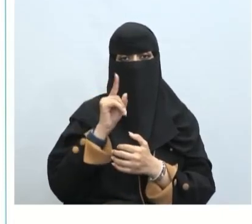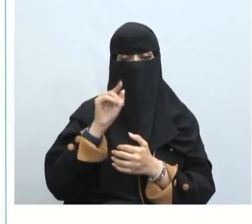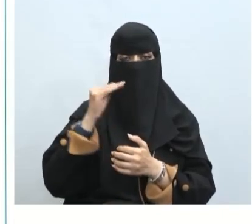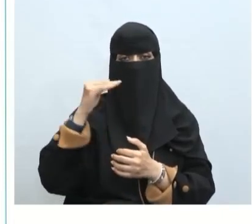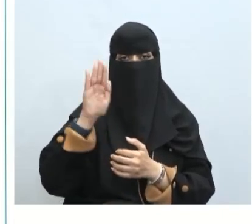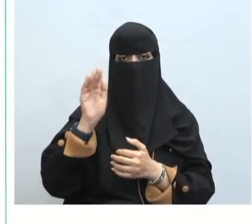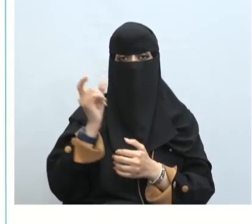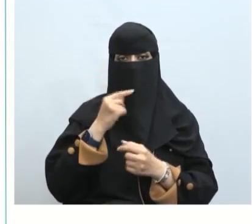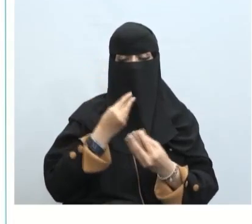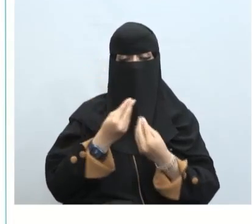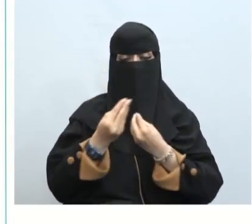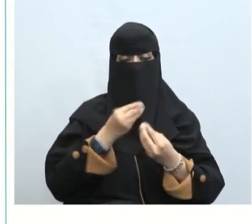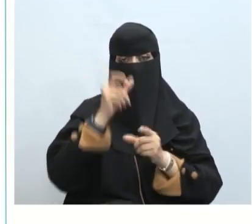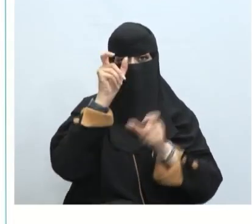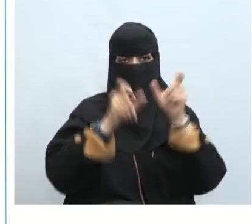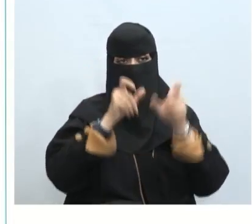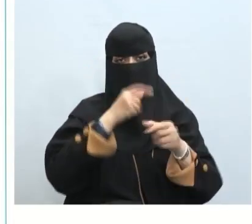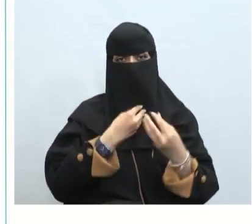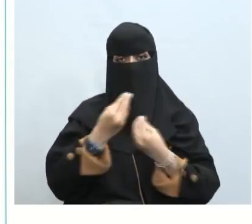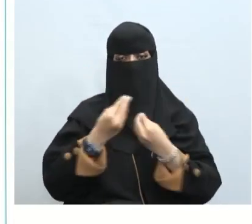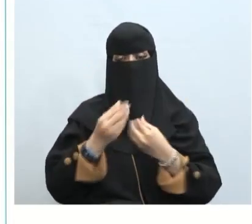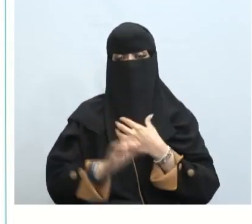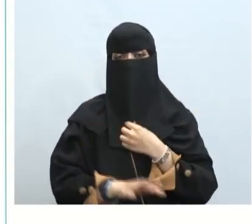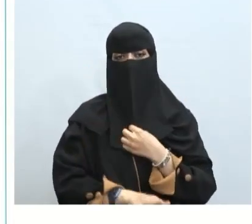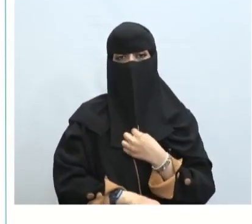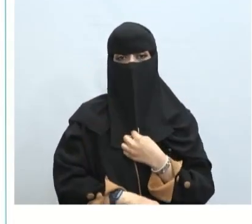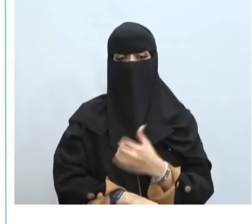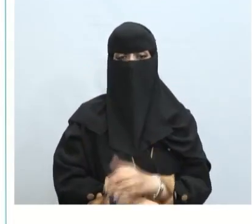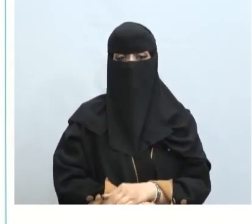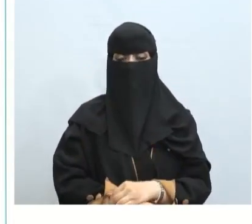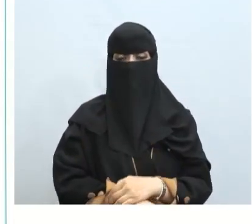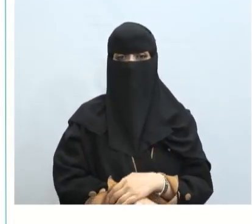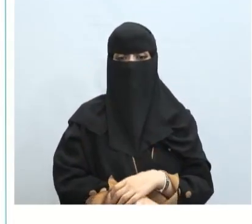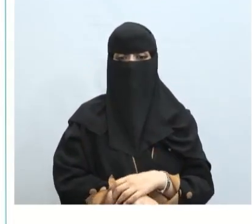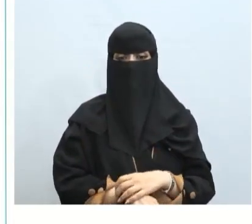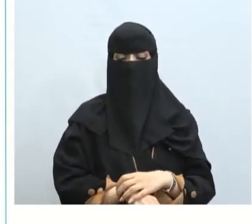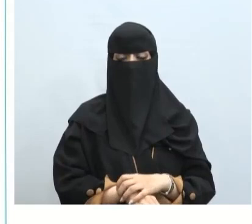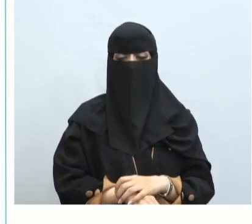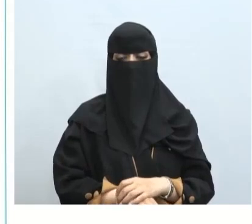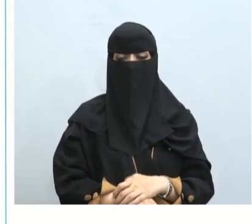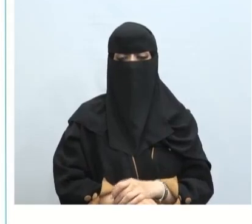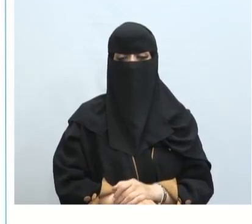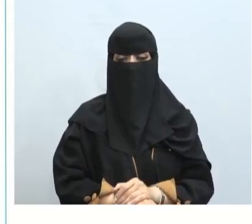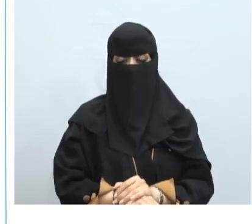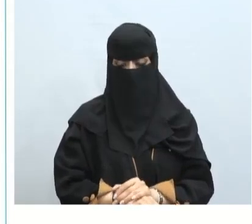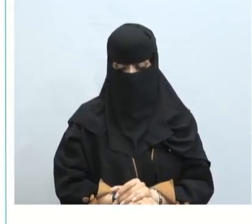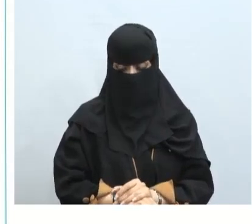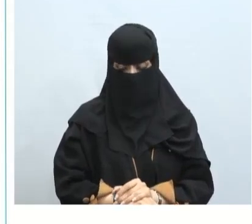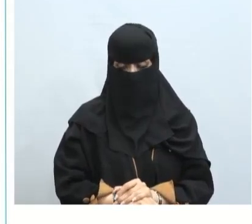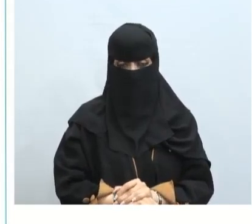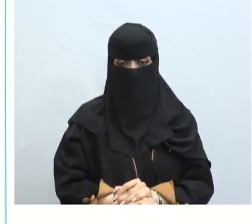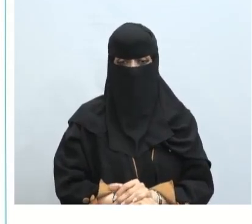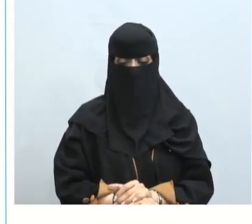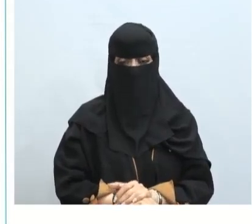المتطوع كذلك حسن معامله الاخرين هذه صفات المتطوع